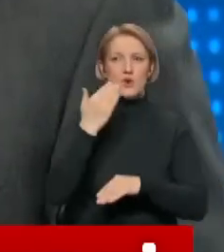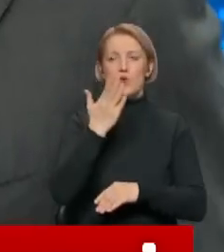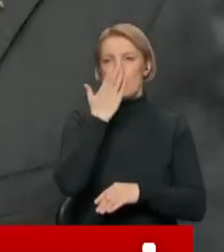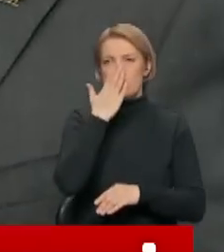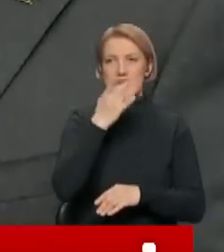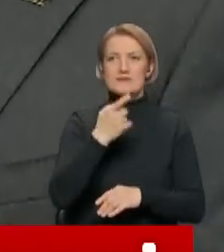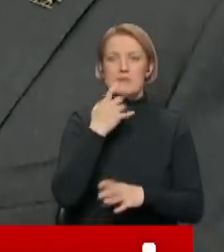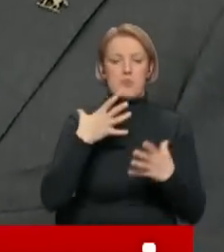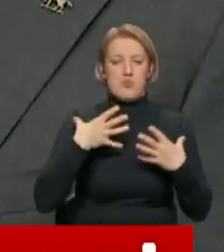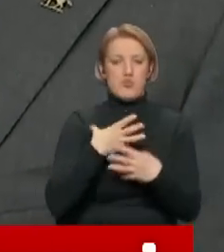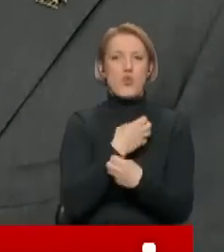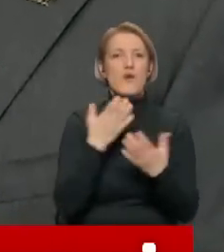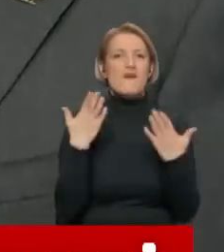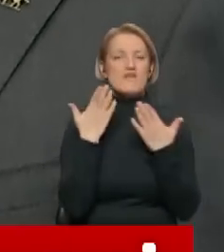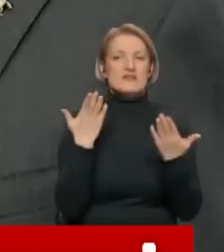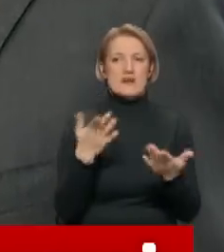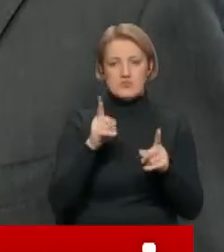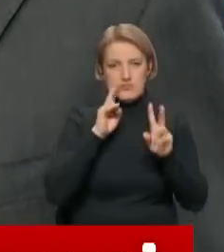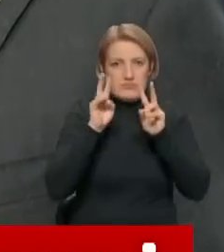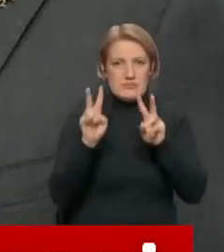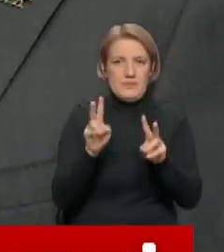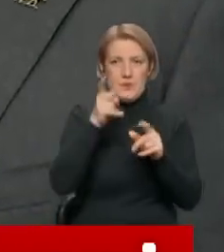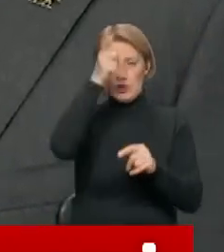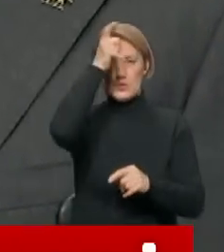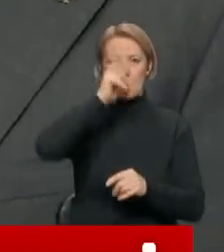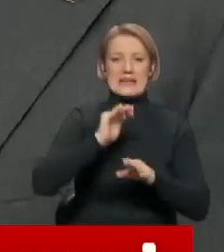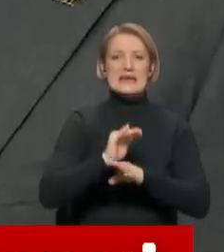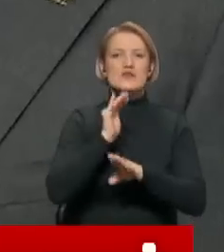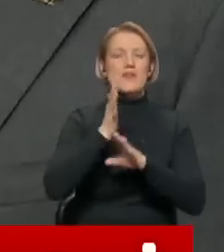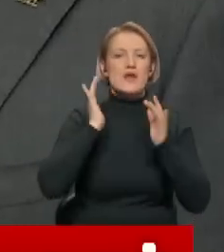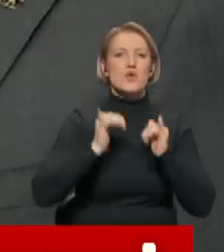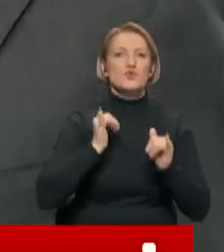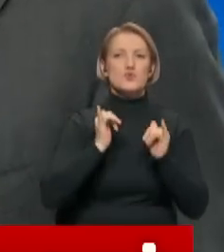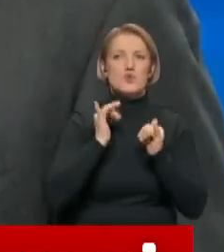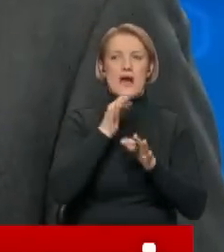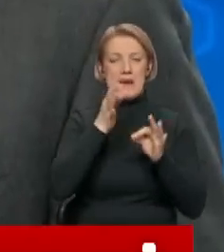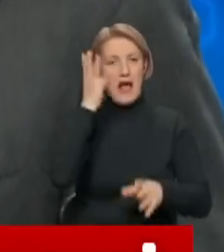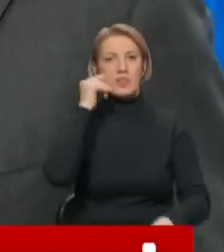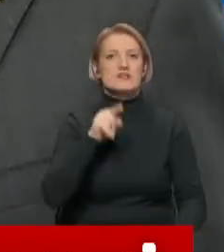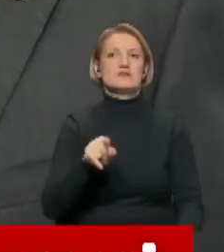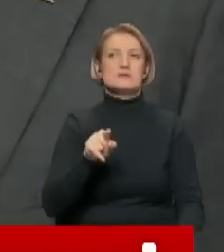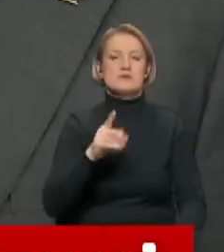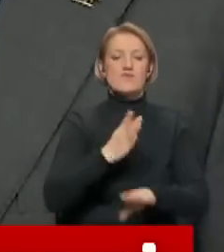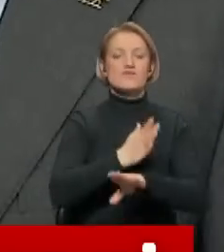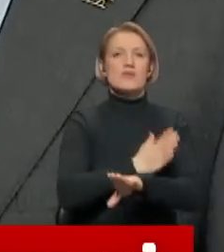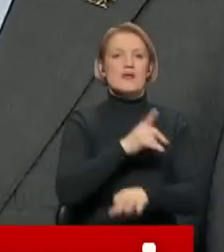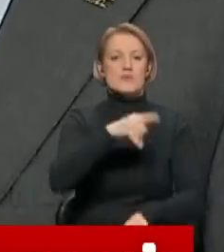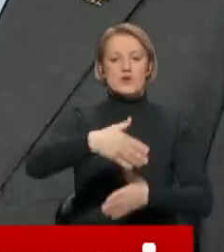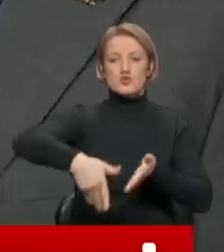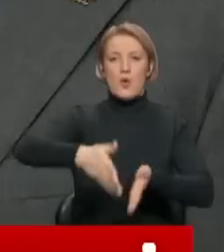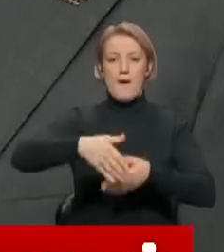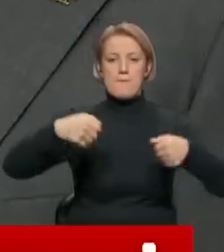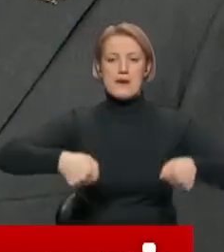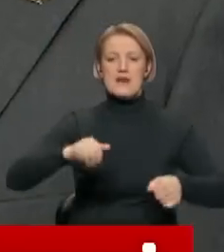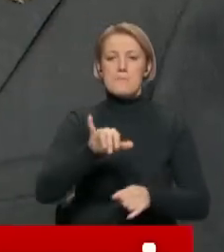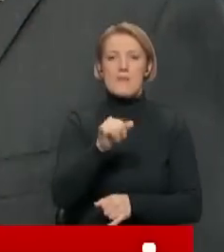Türkiye'nin boğucu iklimi Bu açıdan bakınca Türkiye'de yaşanan felaketi ancak anlayabiliriz vatandaşımızın sokakta